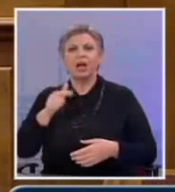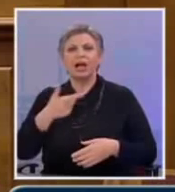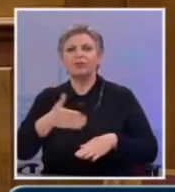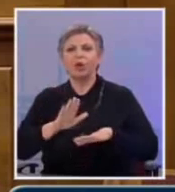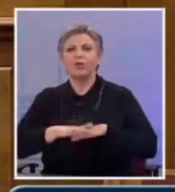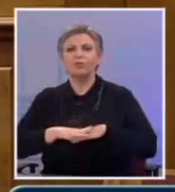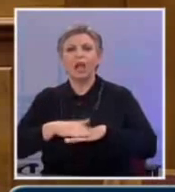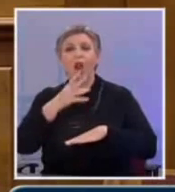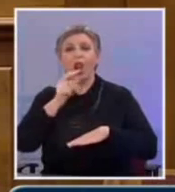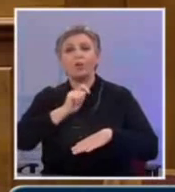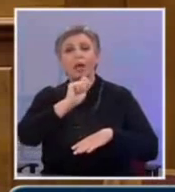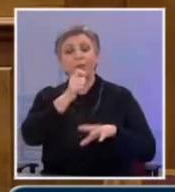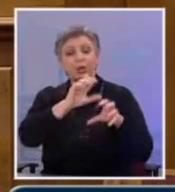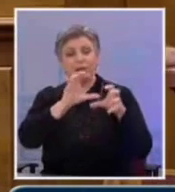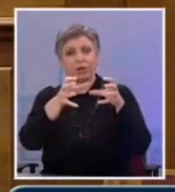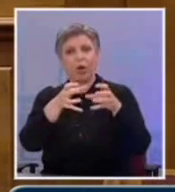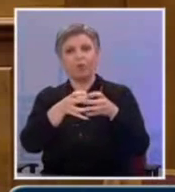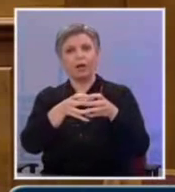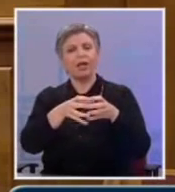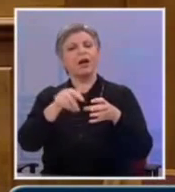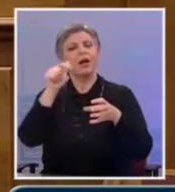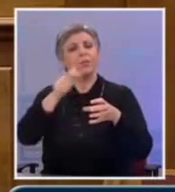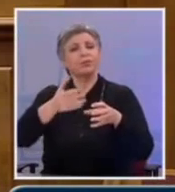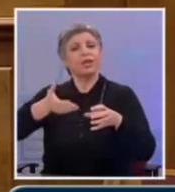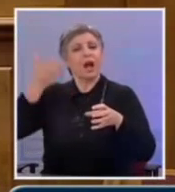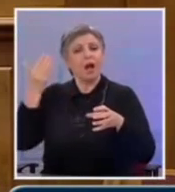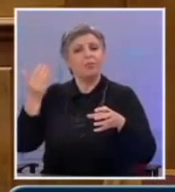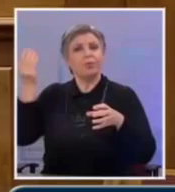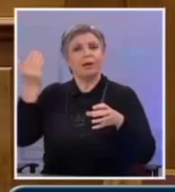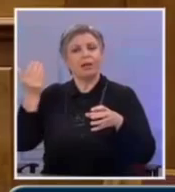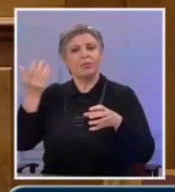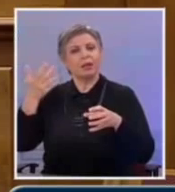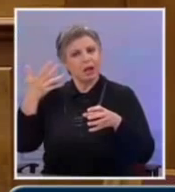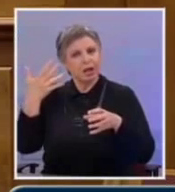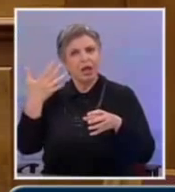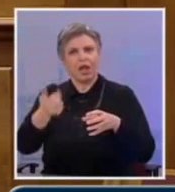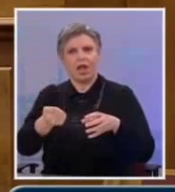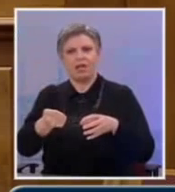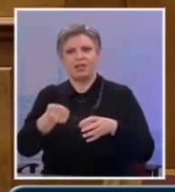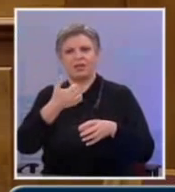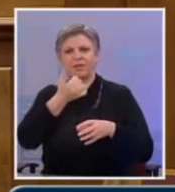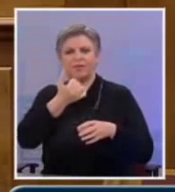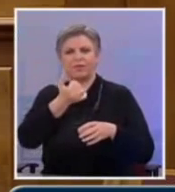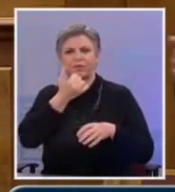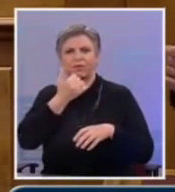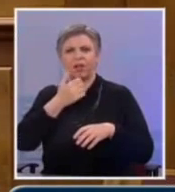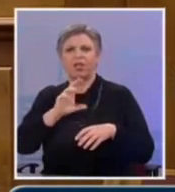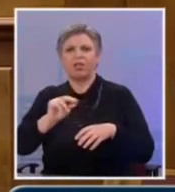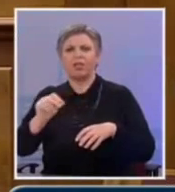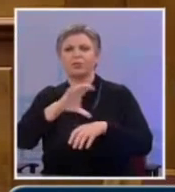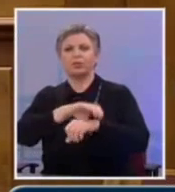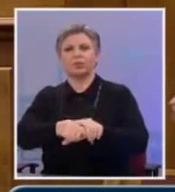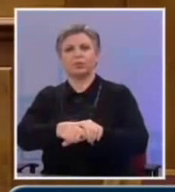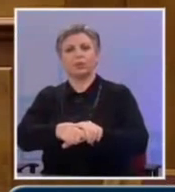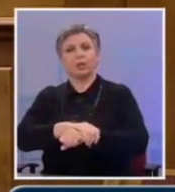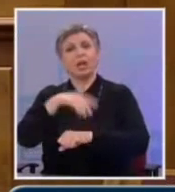αμαρτίες από το παρελθόν επέτρεψε να χρησιμοποιηθεί η χώρα ως τόπος ενός πειράματος για μια ζωφερή